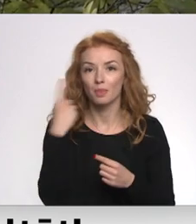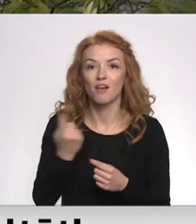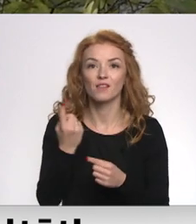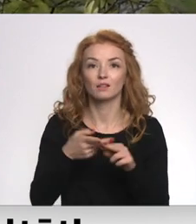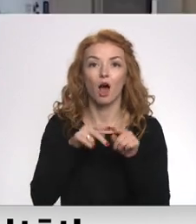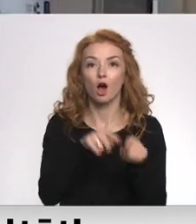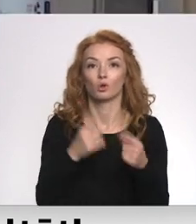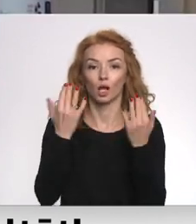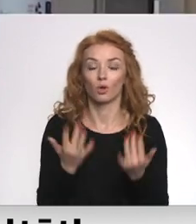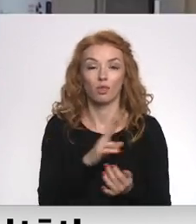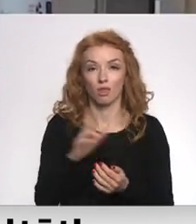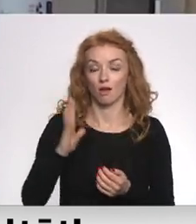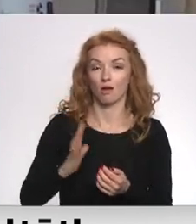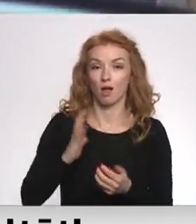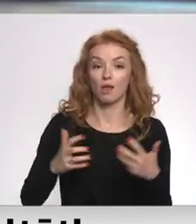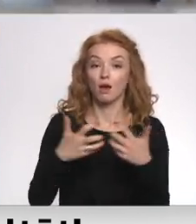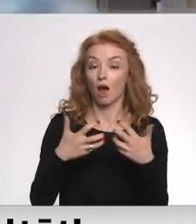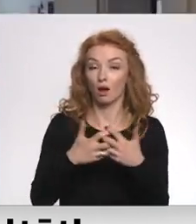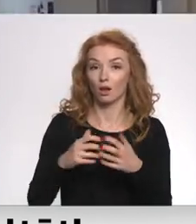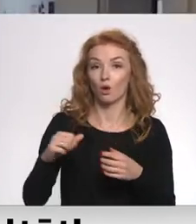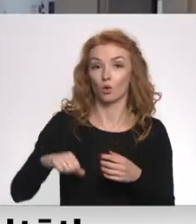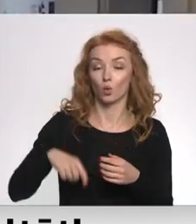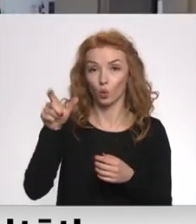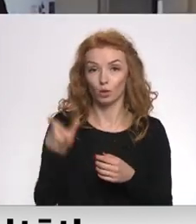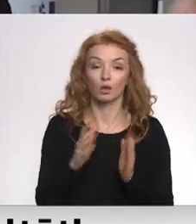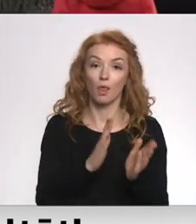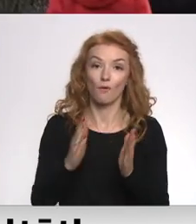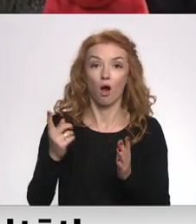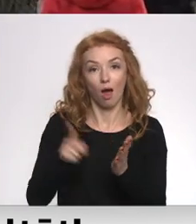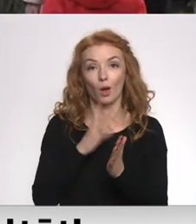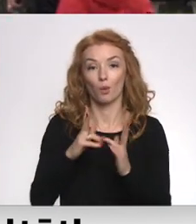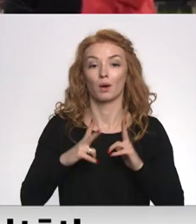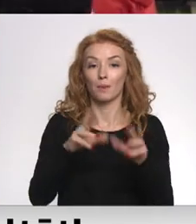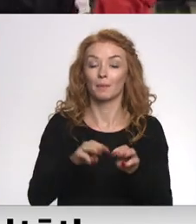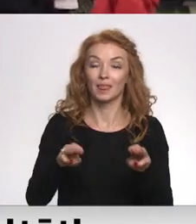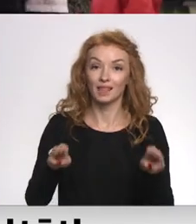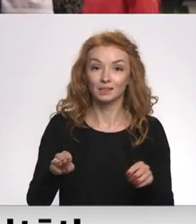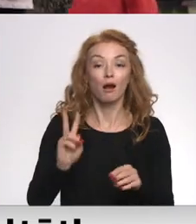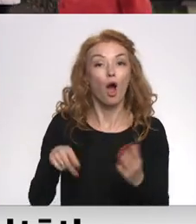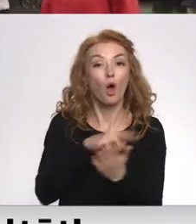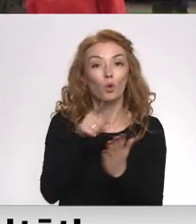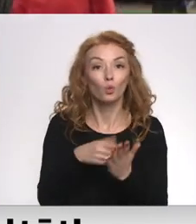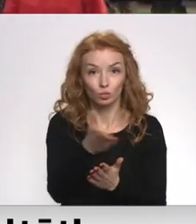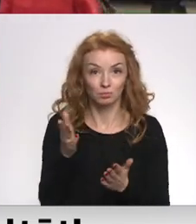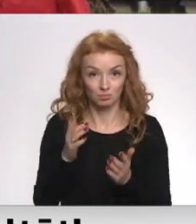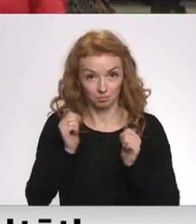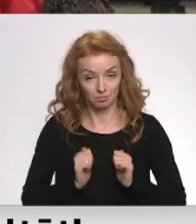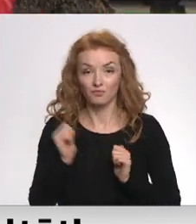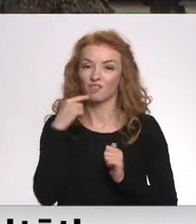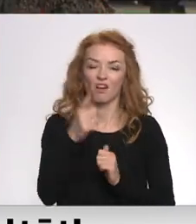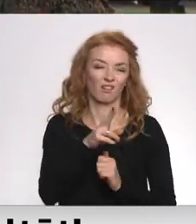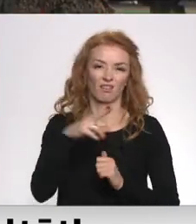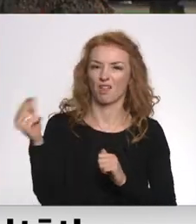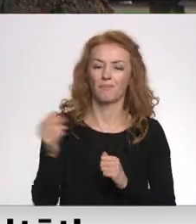rezultātu negaidīja. Kariņkungs gatavojas kļūt par premjeru. Kā jūs to vērtējat? Nu nē, ja godīgi nē. Vispār